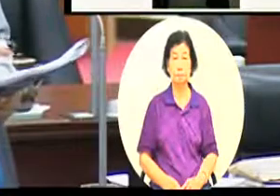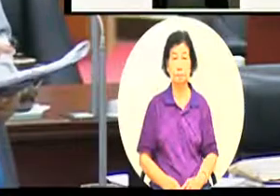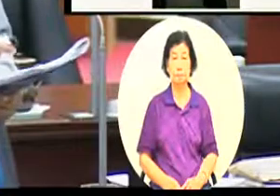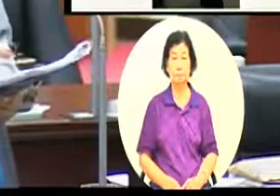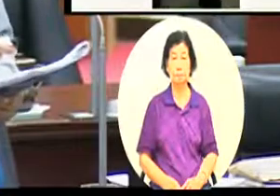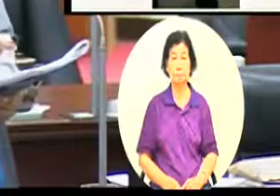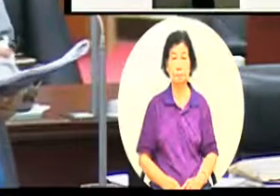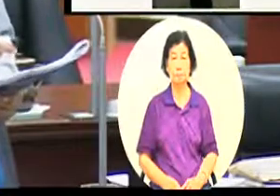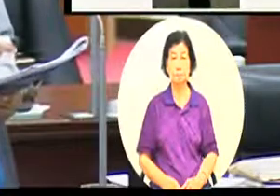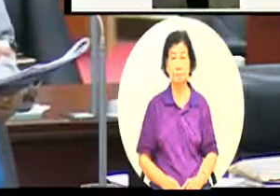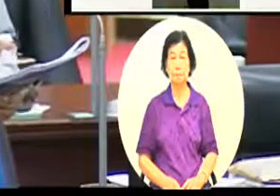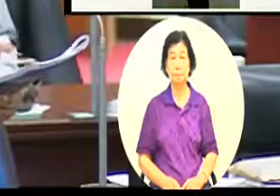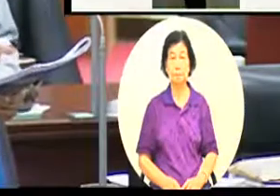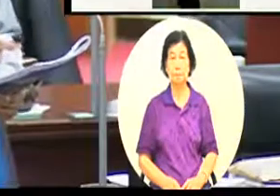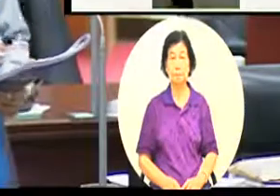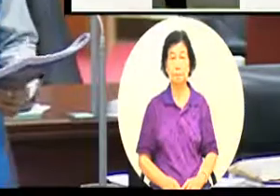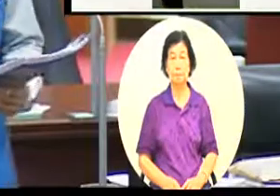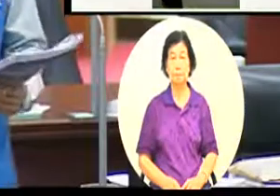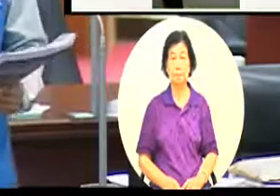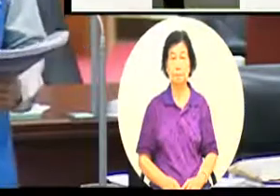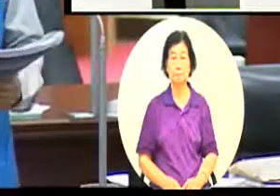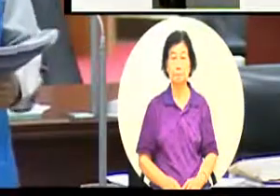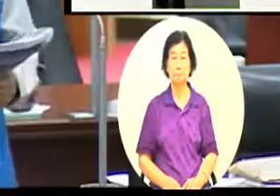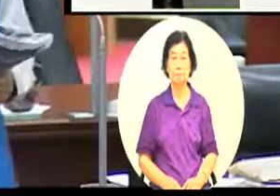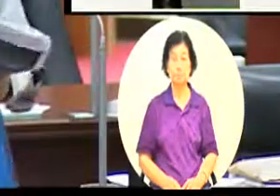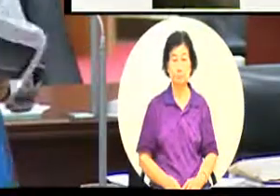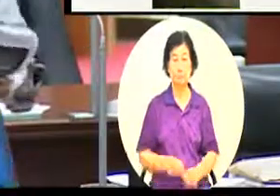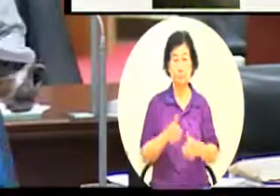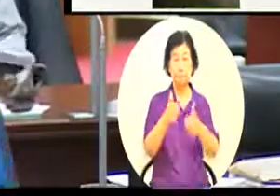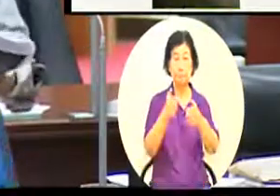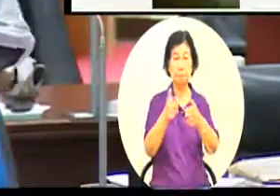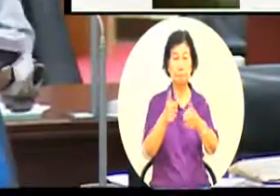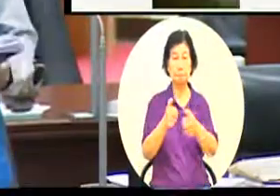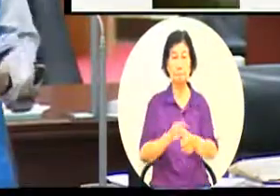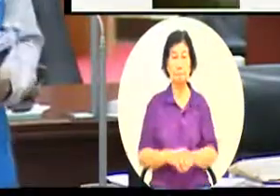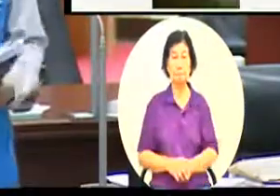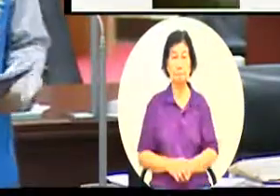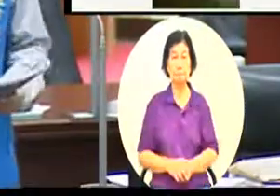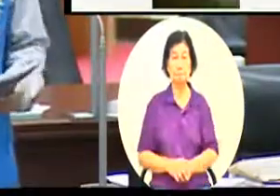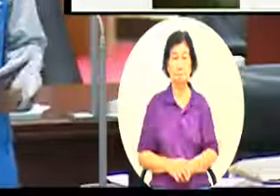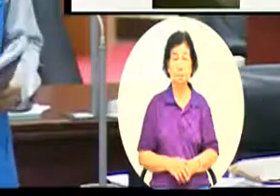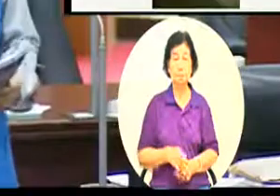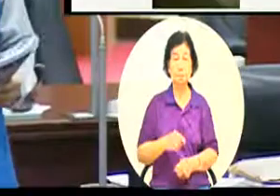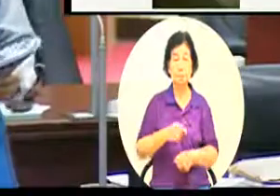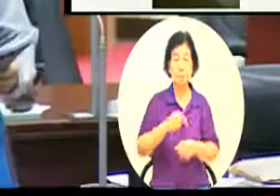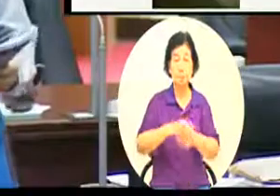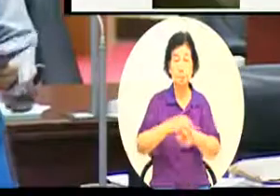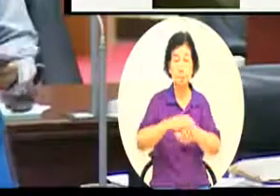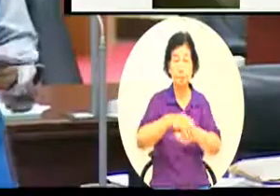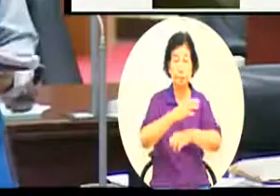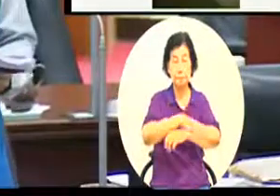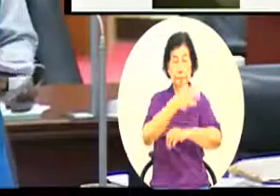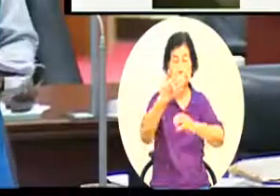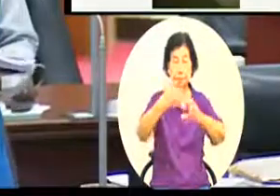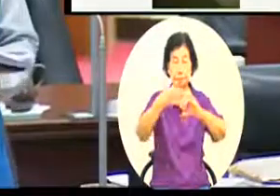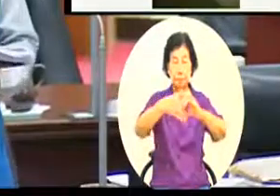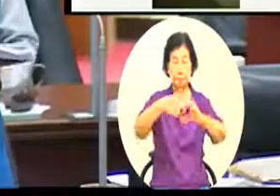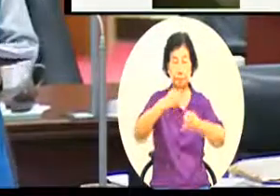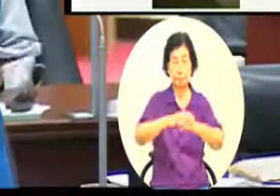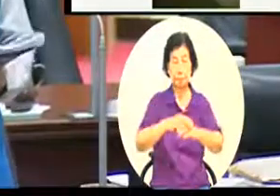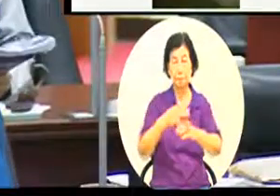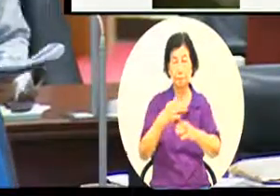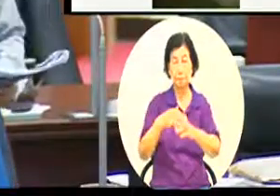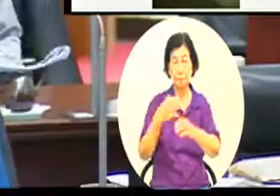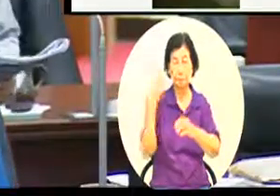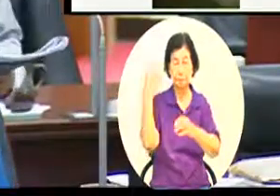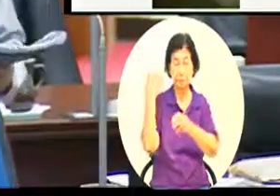听不太清楚啊，这个站在这里。好，谢谢哈。平面媒体在前几年也有报道说，高雄捷